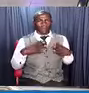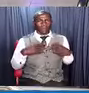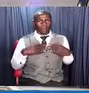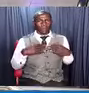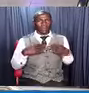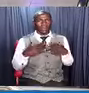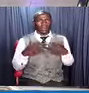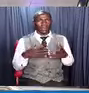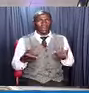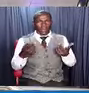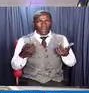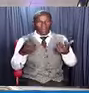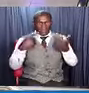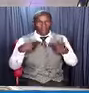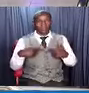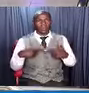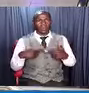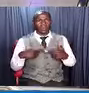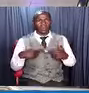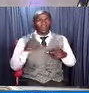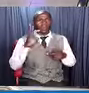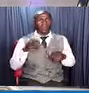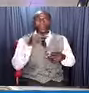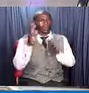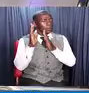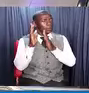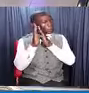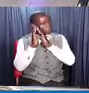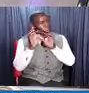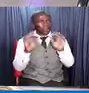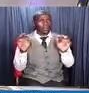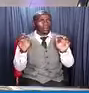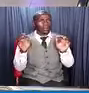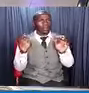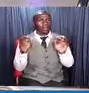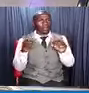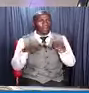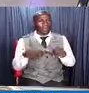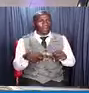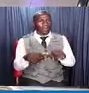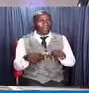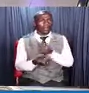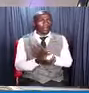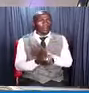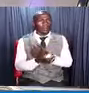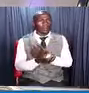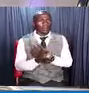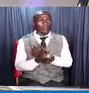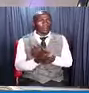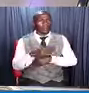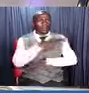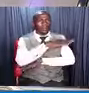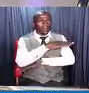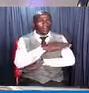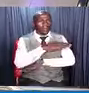ishara hiyo ikija. Then I knew if this sign comes. Huwa sitalala. Then I will not sleep. Kakaa mashauri. I stayed for counseling. Jioni